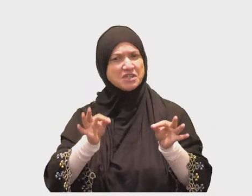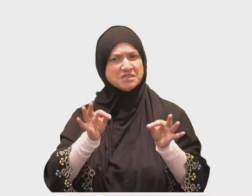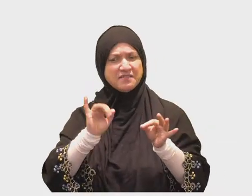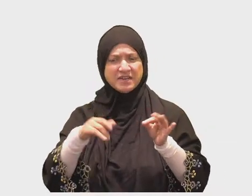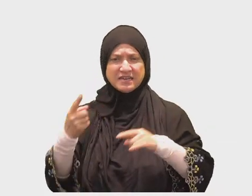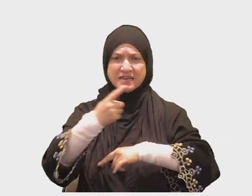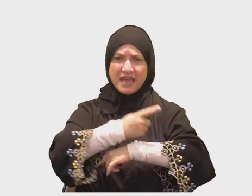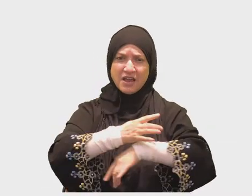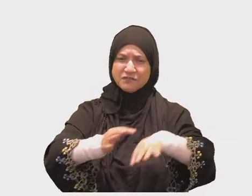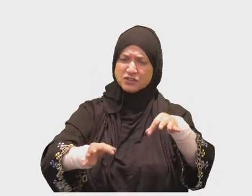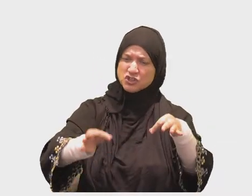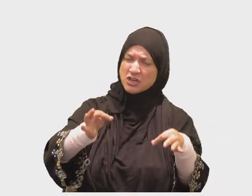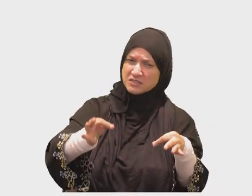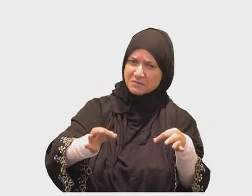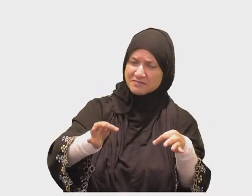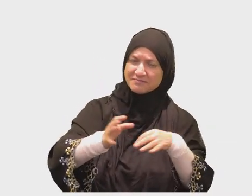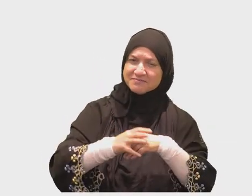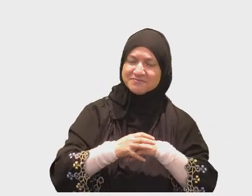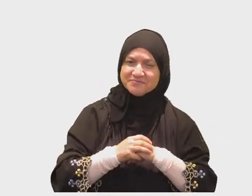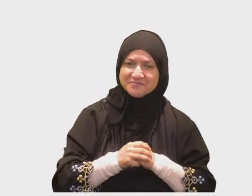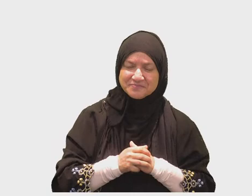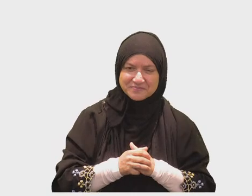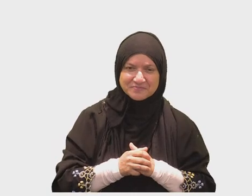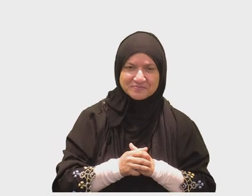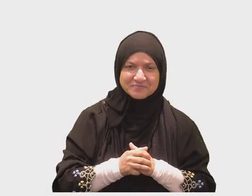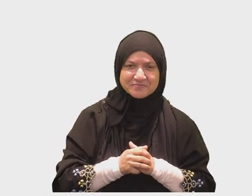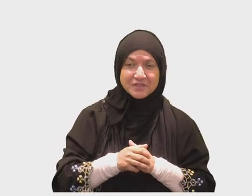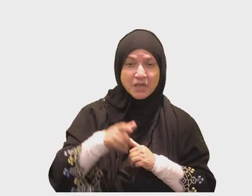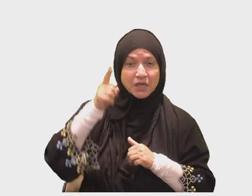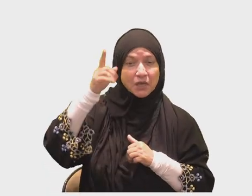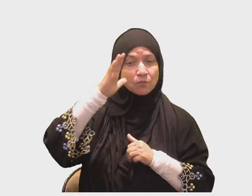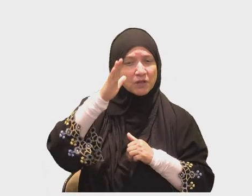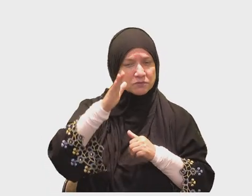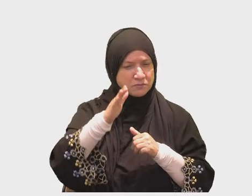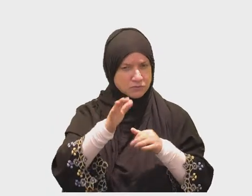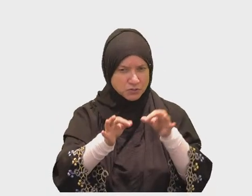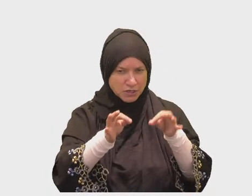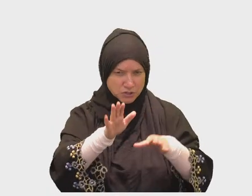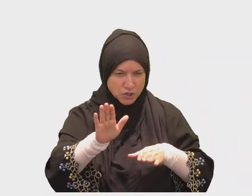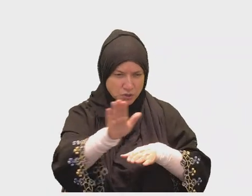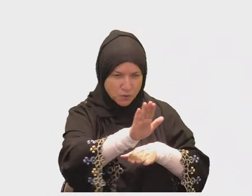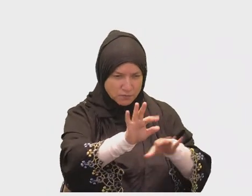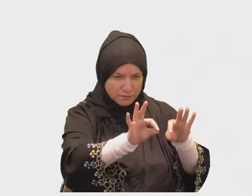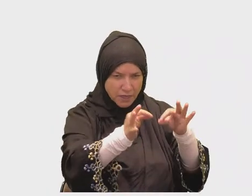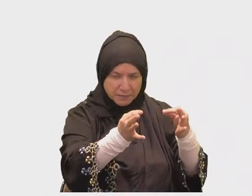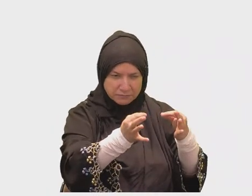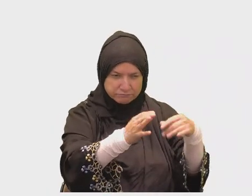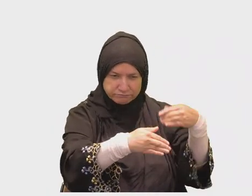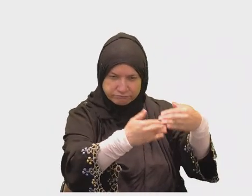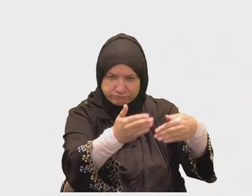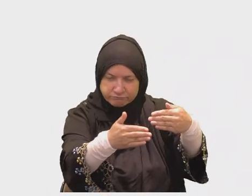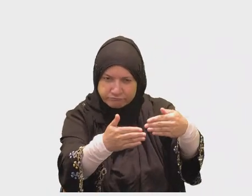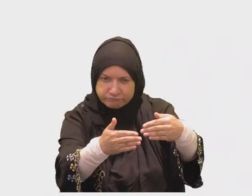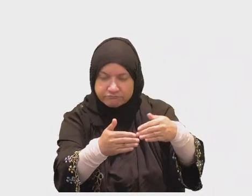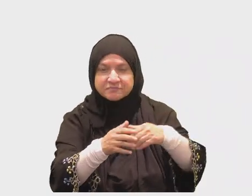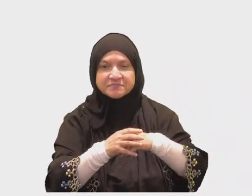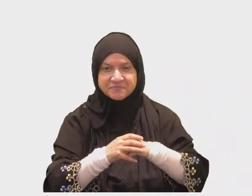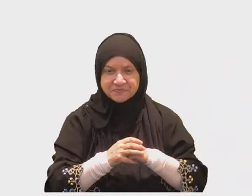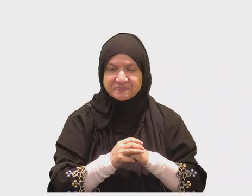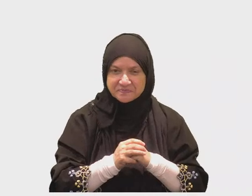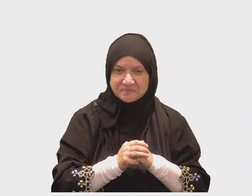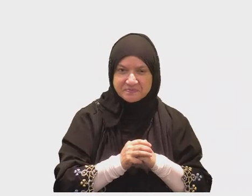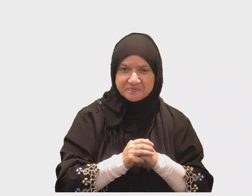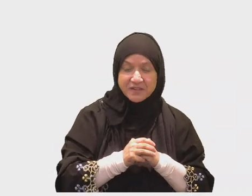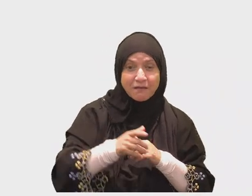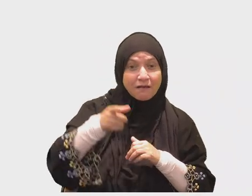Alhamdulillah الذي هدانا لهذا وما كنا لنهتدي لولا أن هدانا الله الحمد